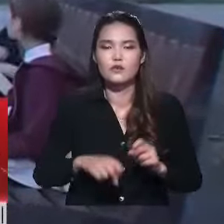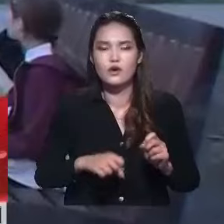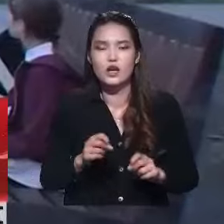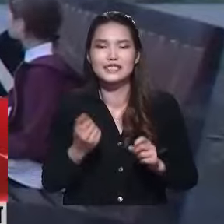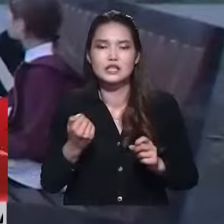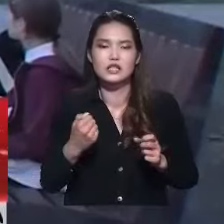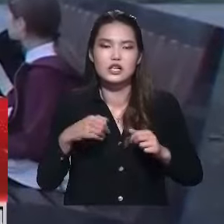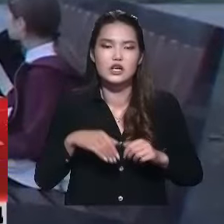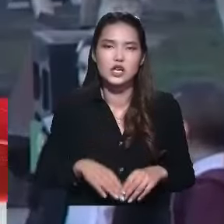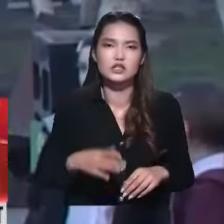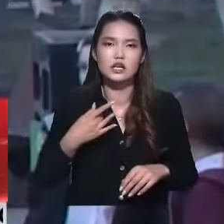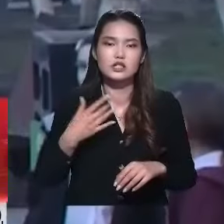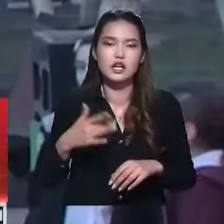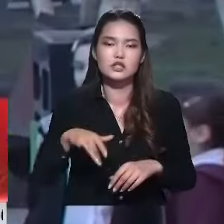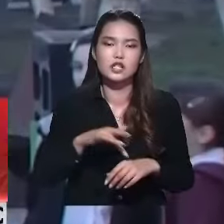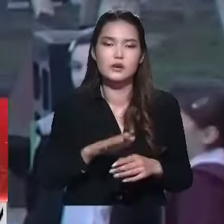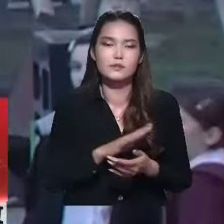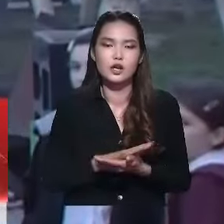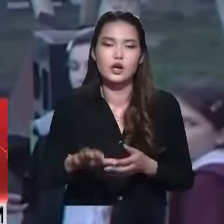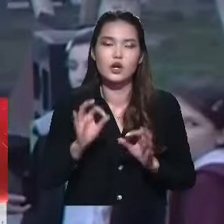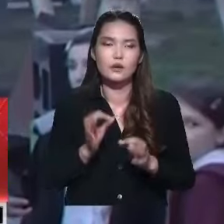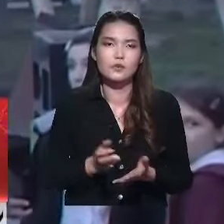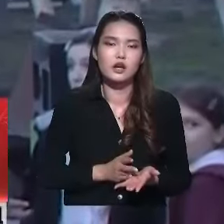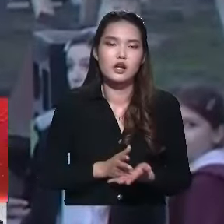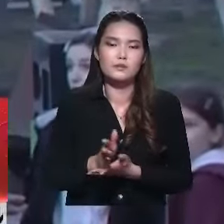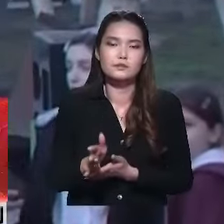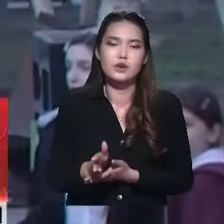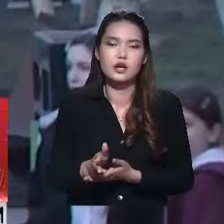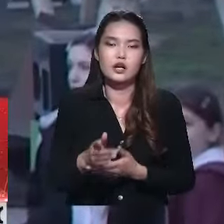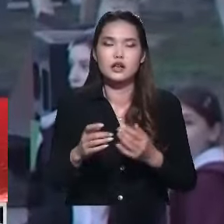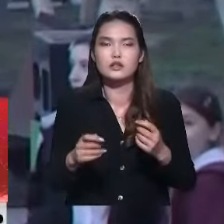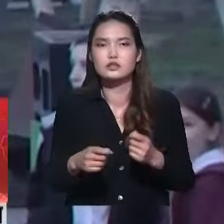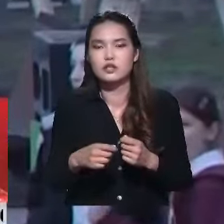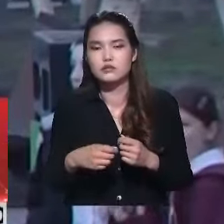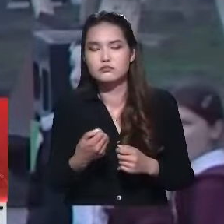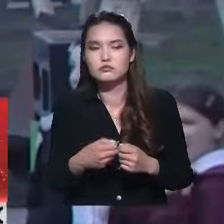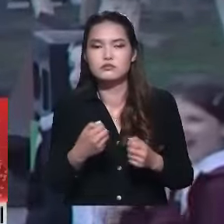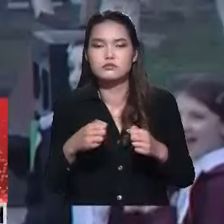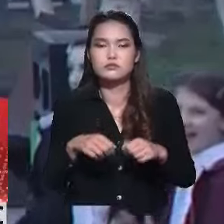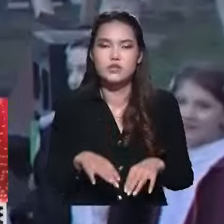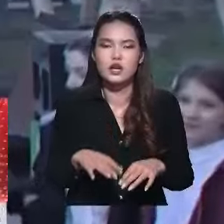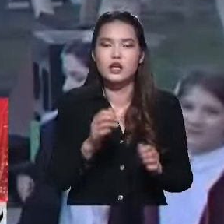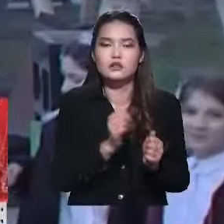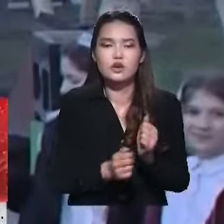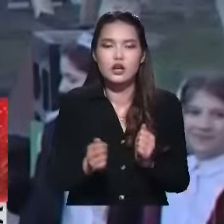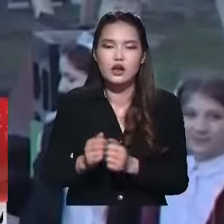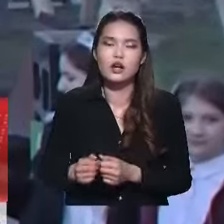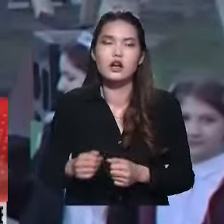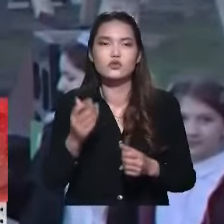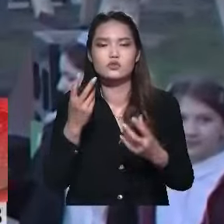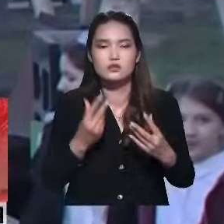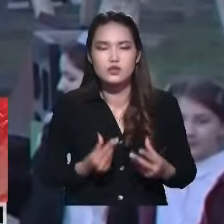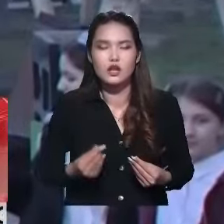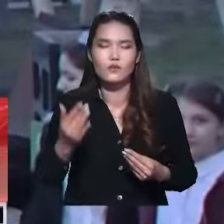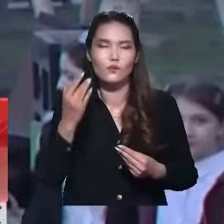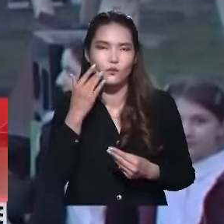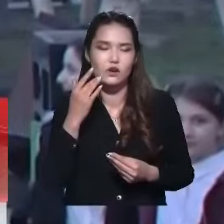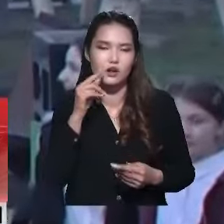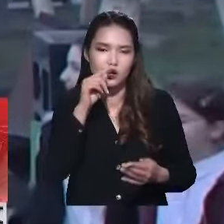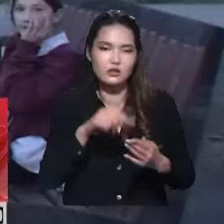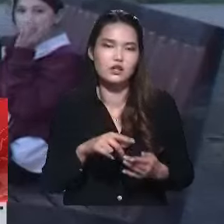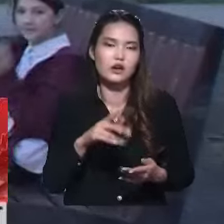к нашему городу. Мы будем ее проводить постоянно при случае необходимости. Каждую неделю, каждый день. Пока не добьемся основного